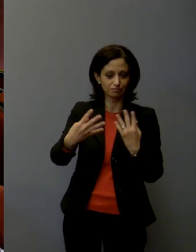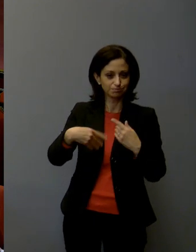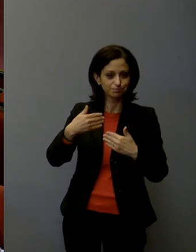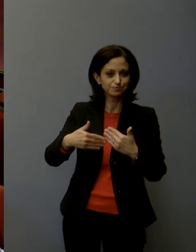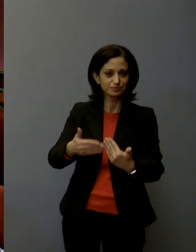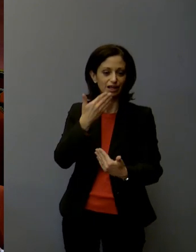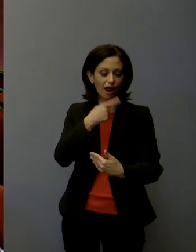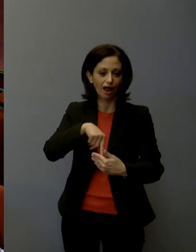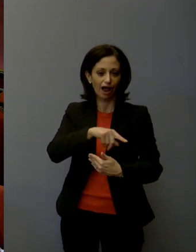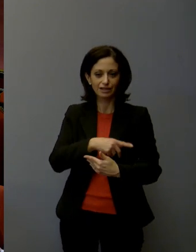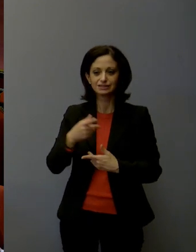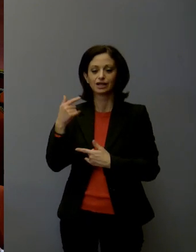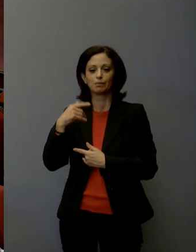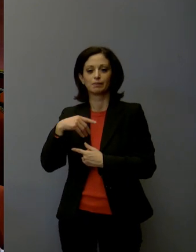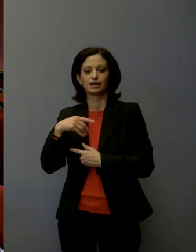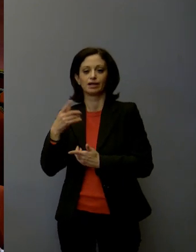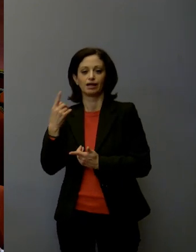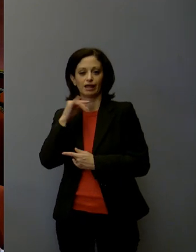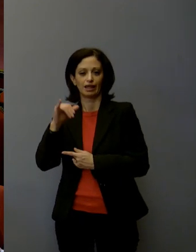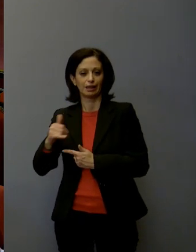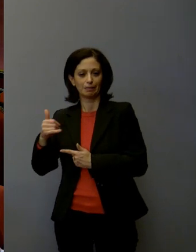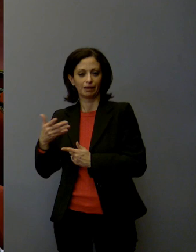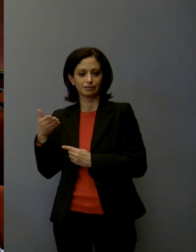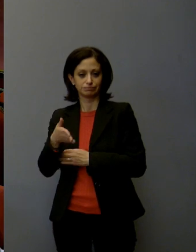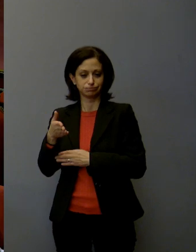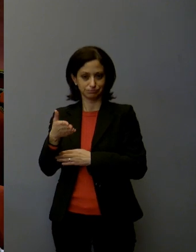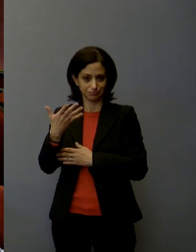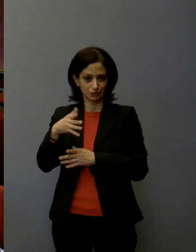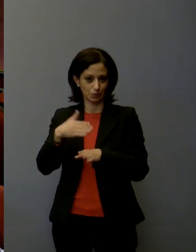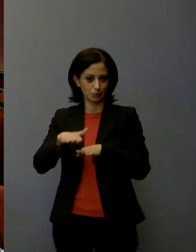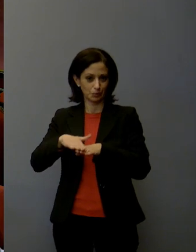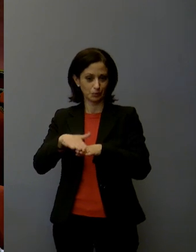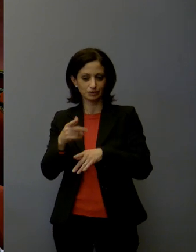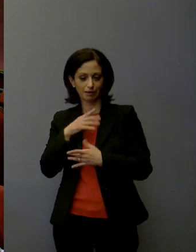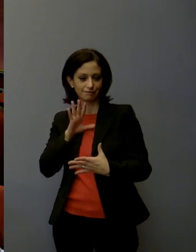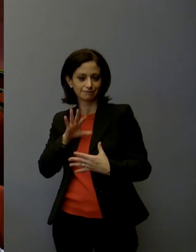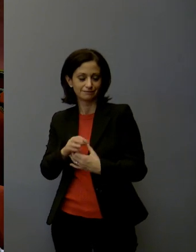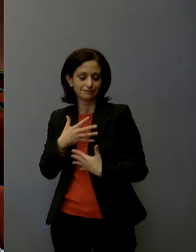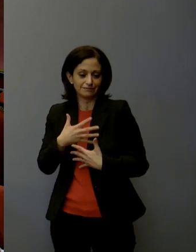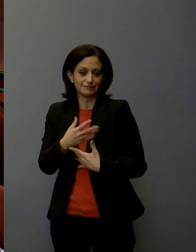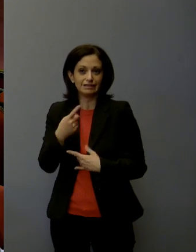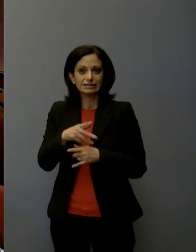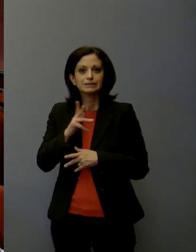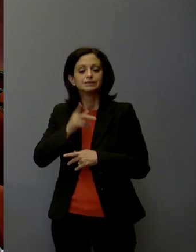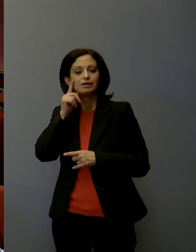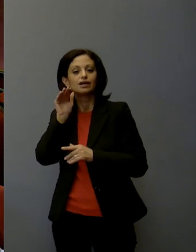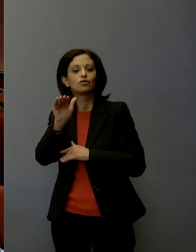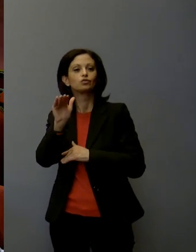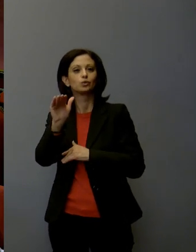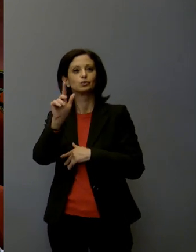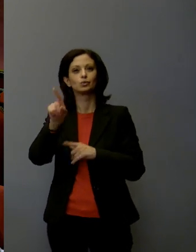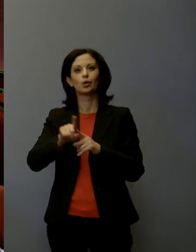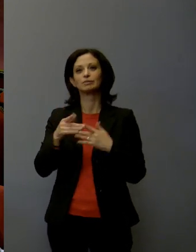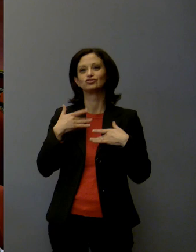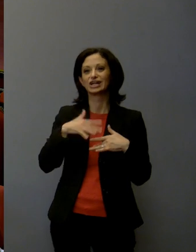frequentata così i pelisi ma non solo sono molto legati e che sognano davvero per questa villa un futuro che va oltre il parco